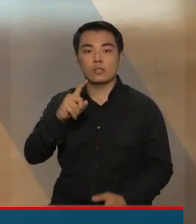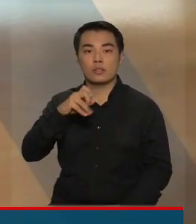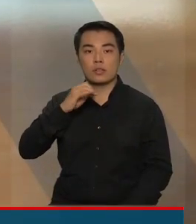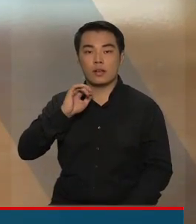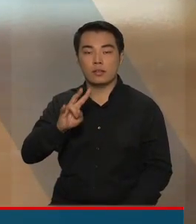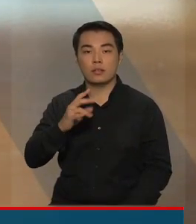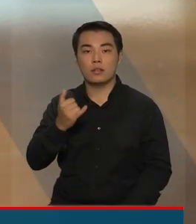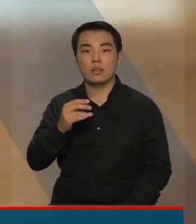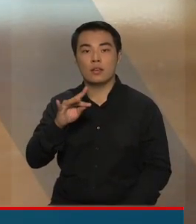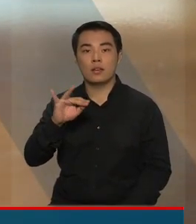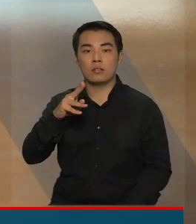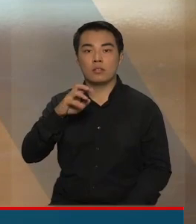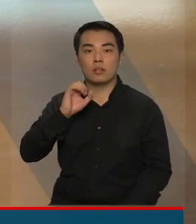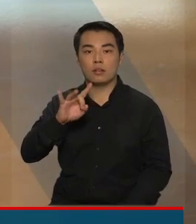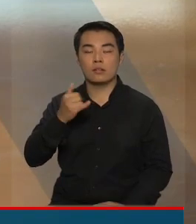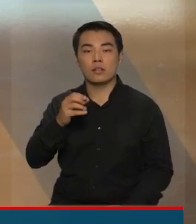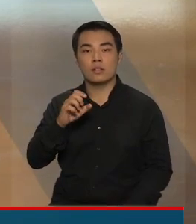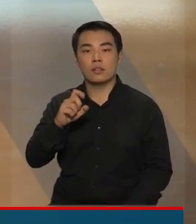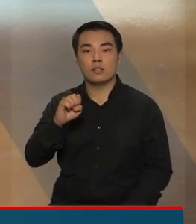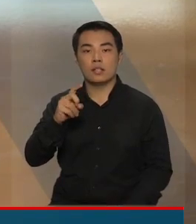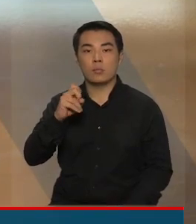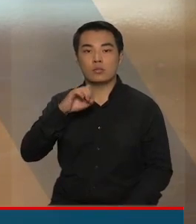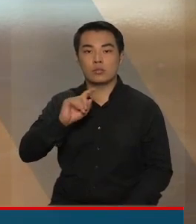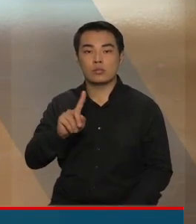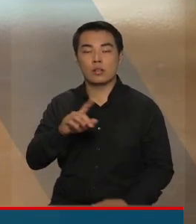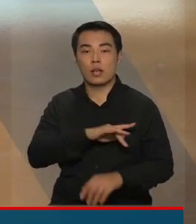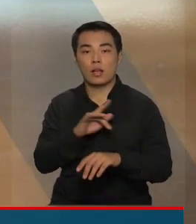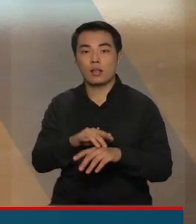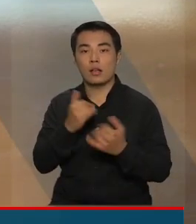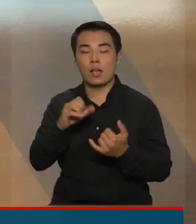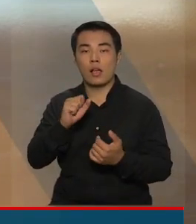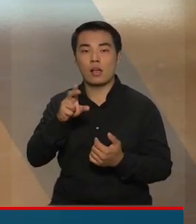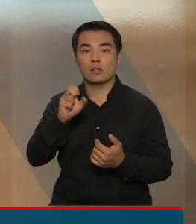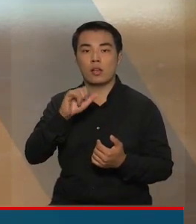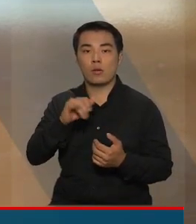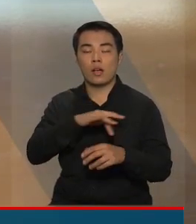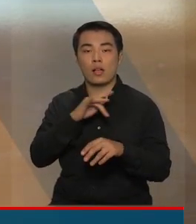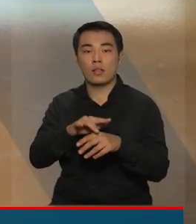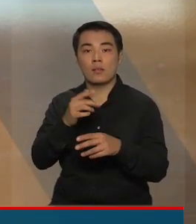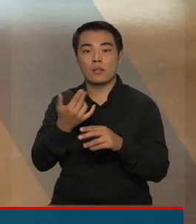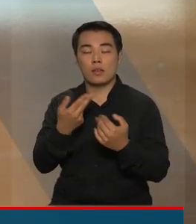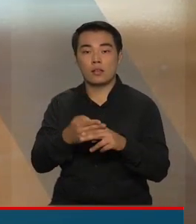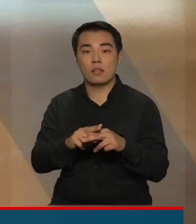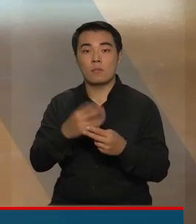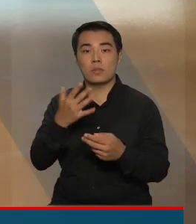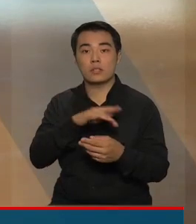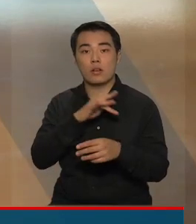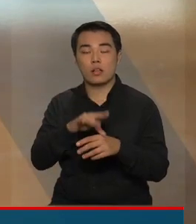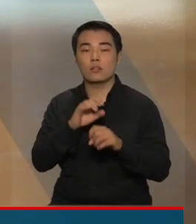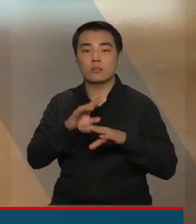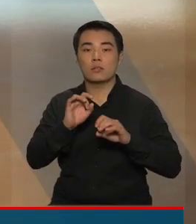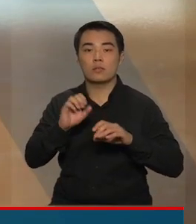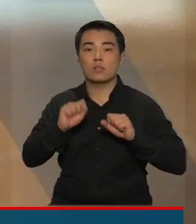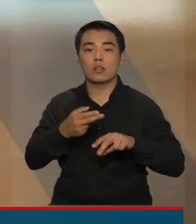Теміртау, Риддер екібастұз қалалары жалпы, енді Ақтау қаласы, осы бес қаланы атап айтып кетер едім.